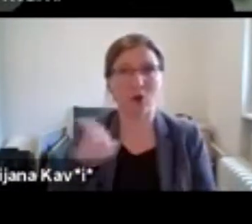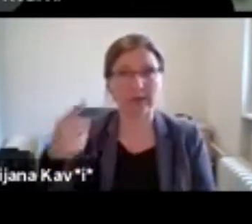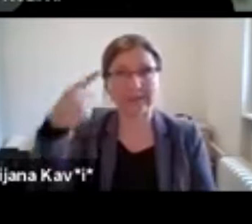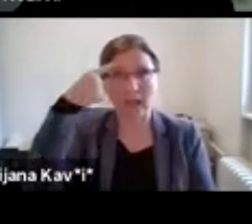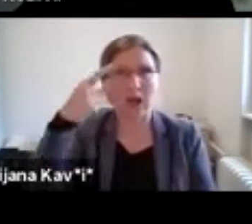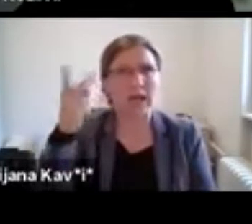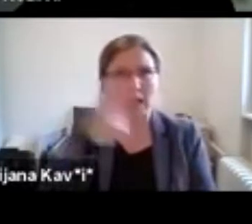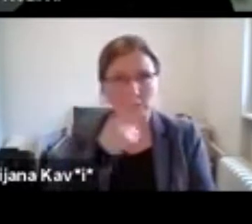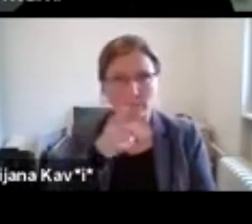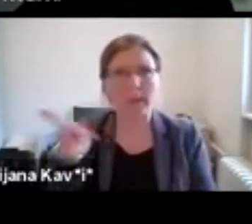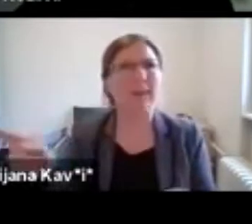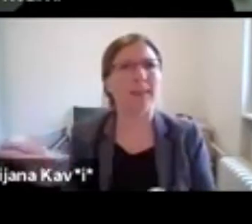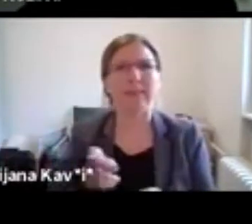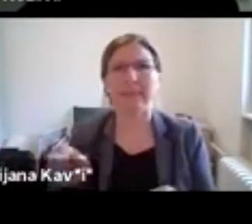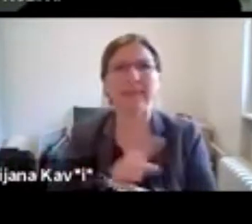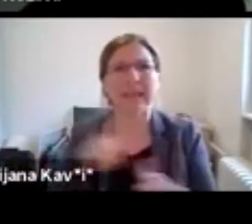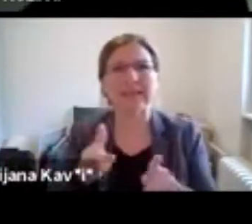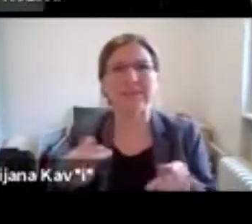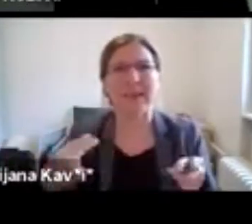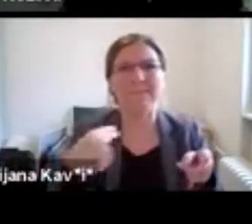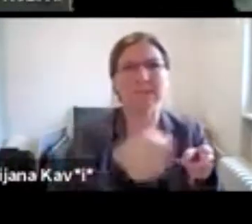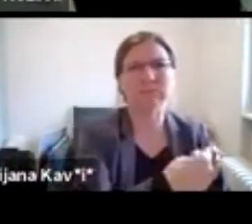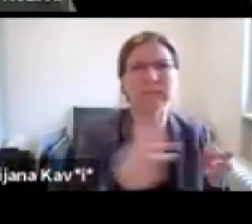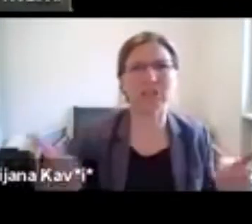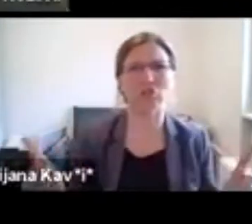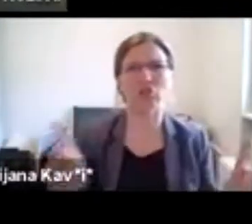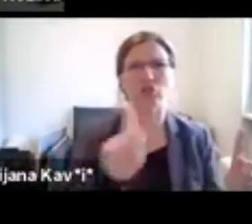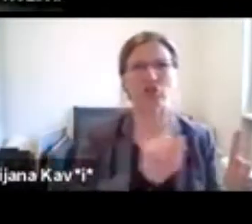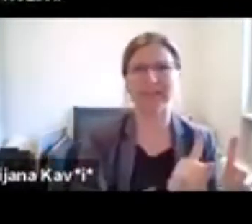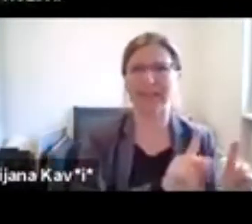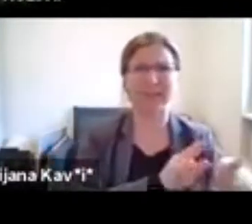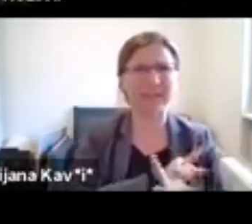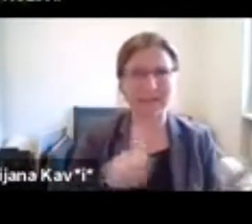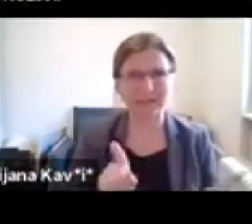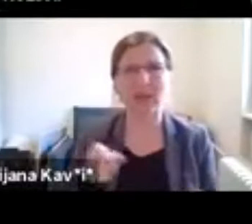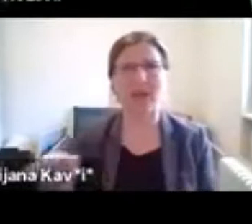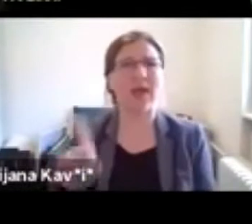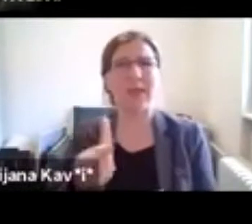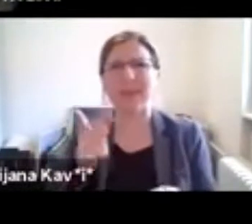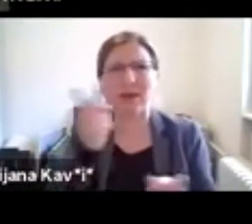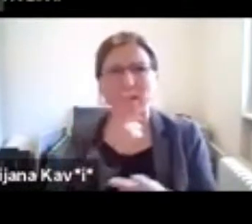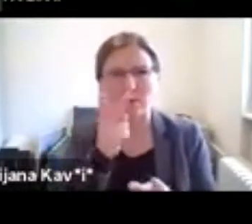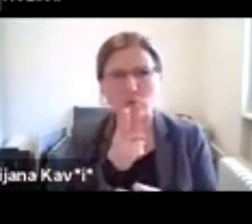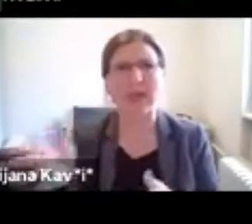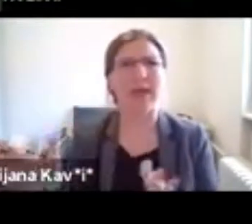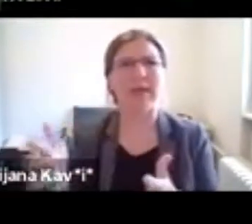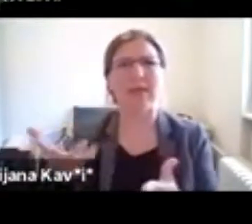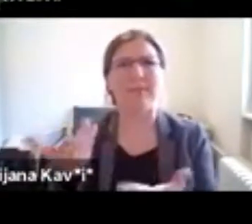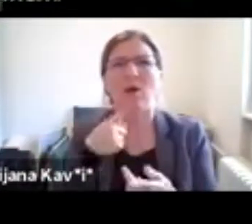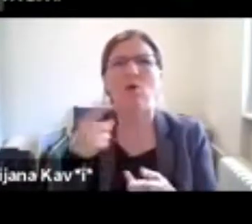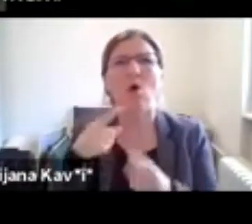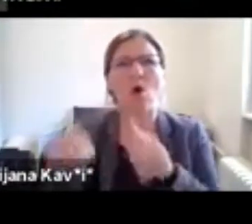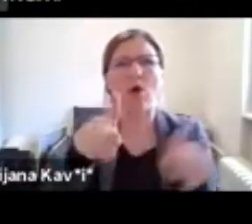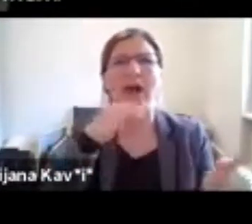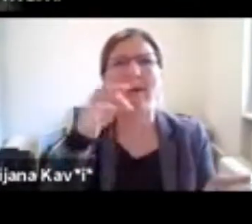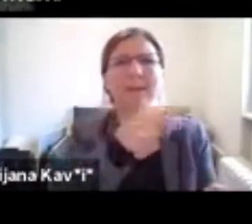mogu razumjeti neke potrebne informacije, nemaju koga pitati i dolazi do povećanog rizika i od oboljevanja. Ono